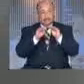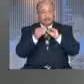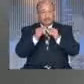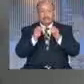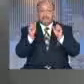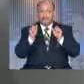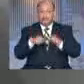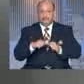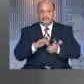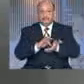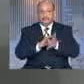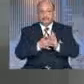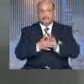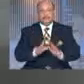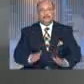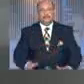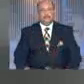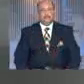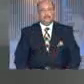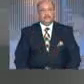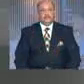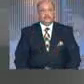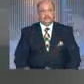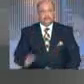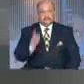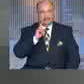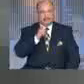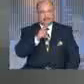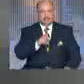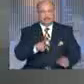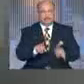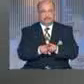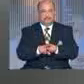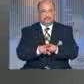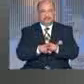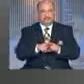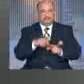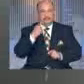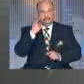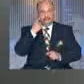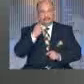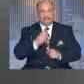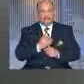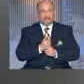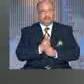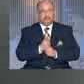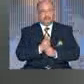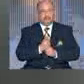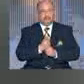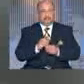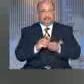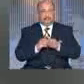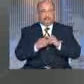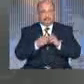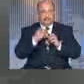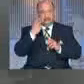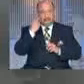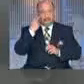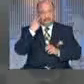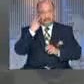وتصلح النظر. كنت خايفة برشا، كنت توا لاباس الحمد لله. أخت نجيبة هذه تشكي من